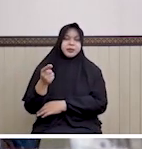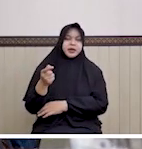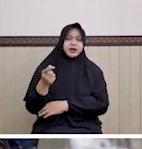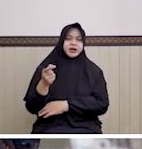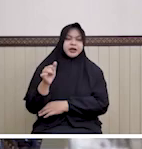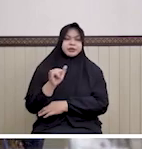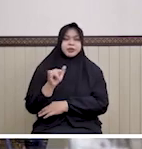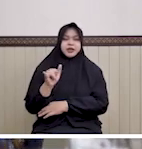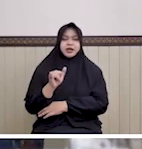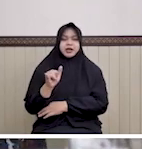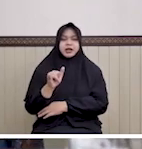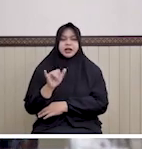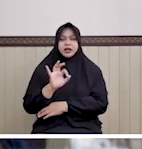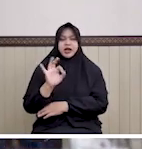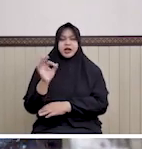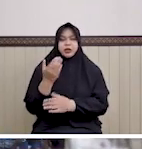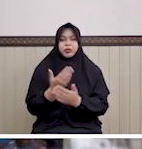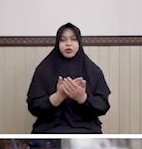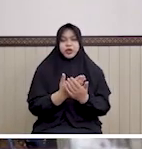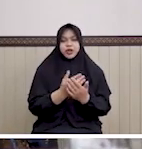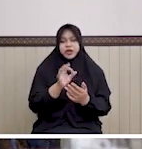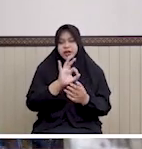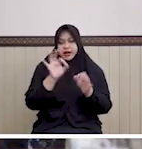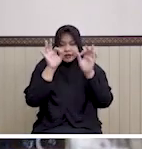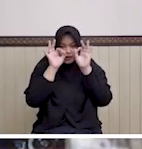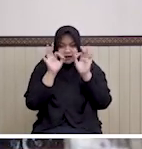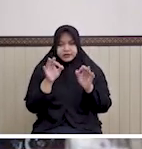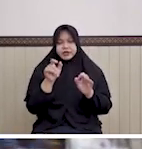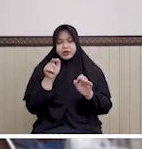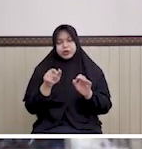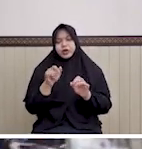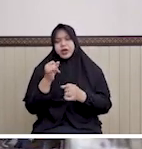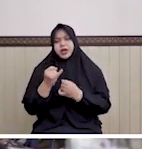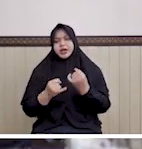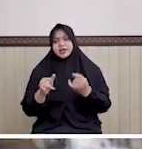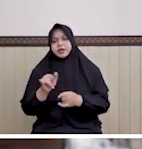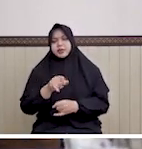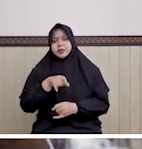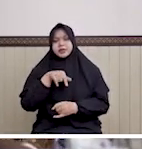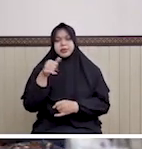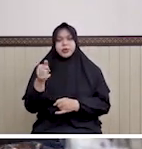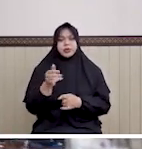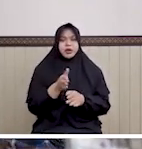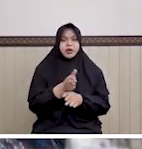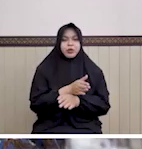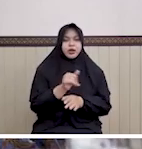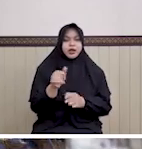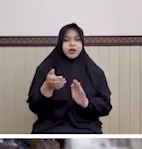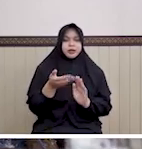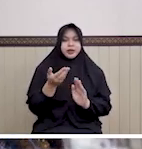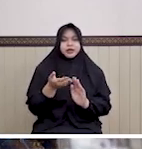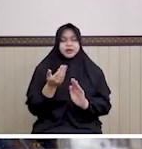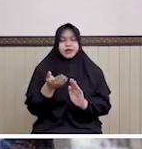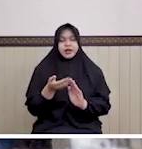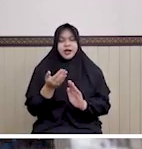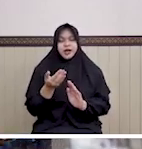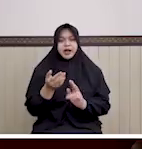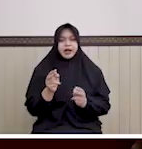meminimalisir supaya tidak ada bukti tidak ada saksi akhirnya akan terjadi sampai ke sana berawal dari pelecehan